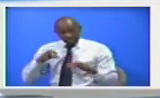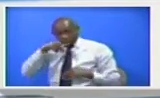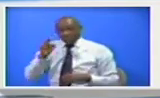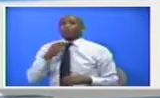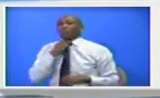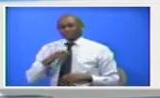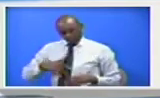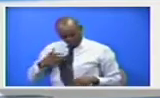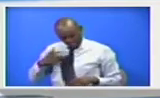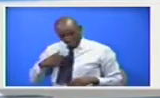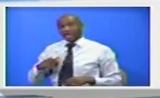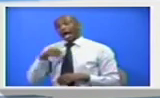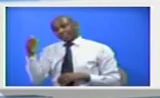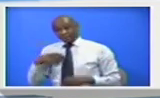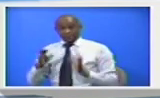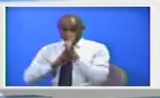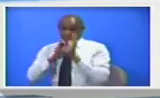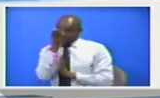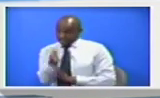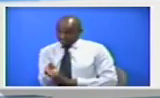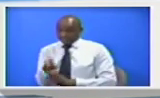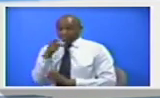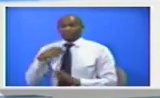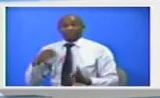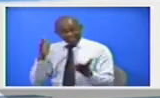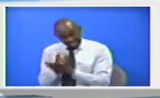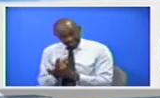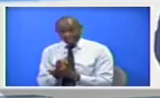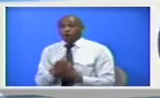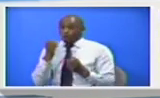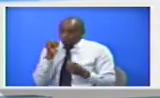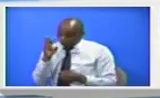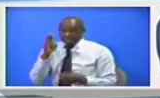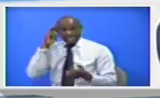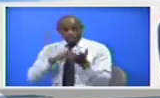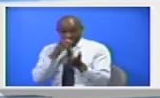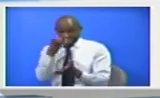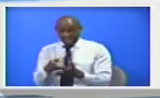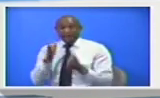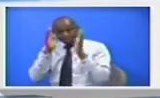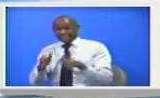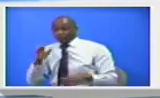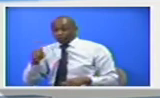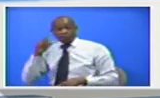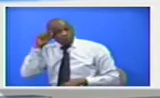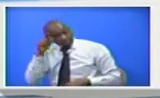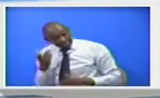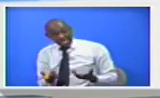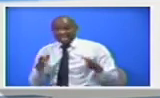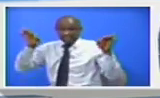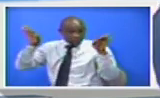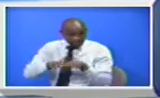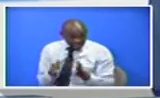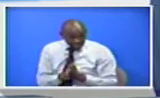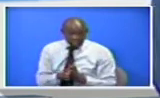katika ndani ya serikali. Mm-hmm. Wana haki, wanatambuliwa, Mkenya kutoka Mombasa, Mkenya kutoka Rift Valley,